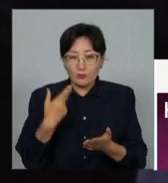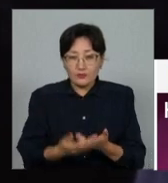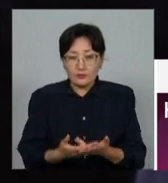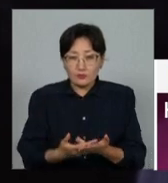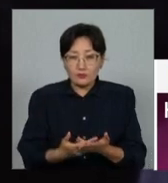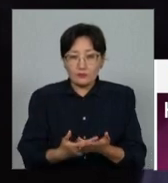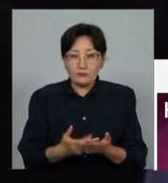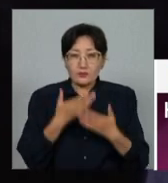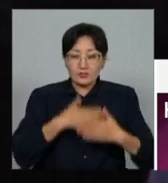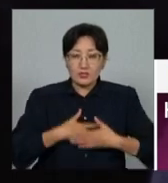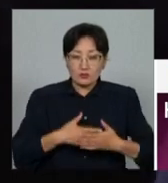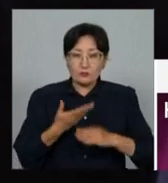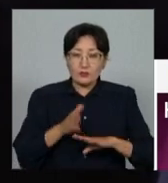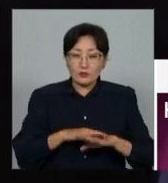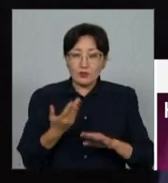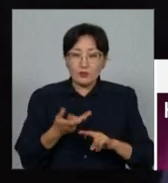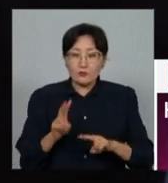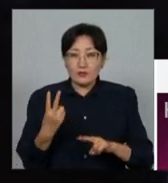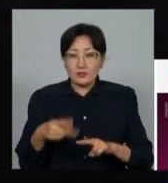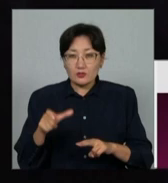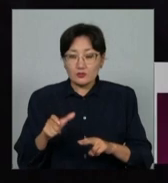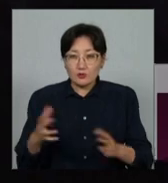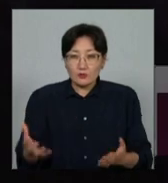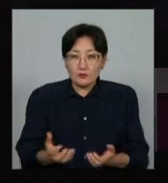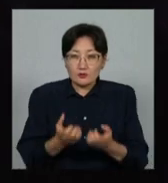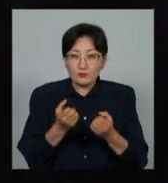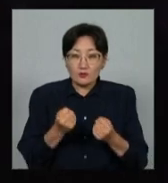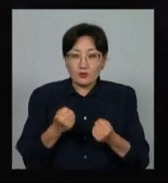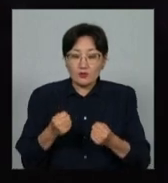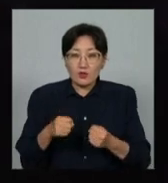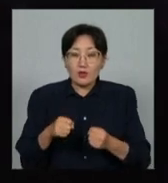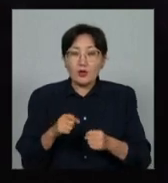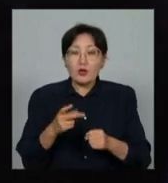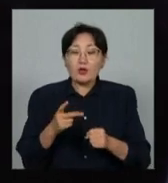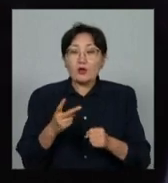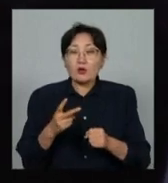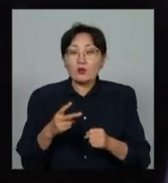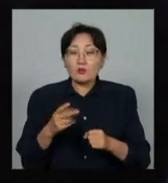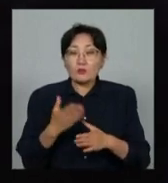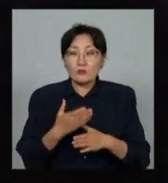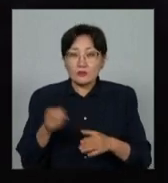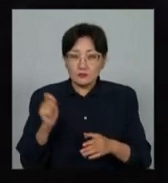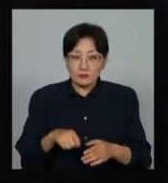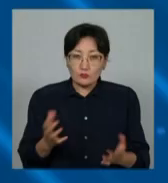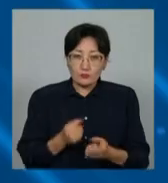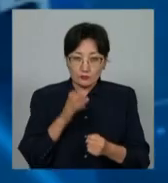кісіні құтқаруға 2-54 жәрдеме келіп, сол кісіні құтқарып үлгердік.